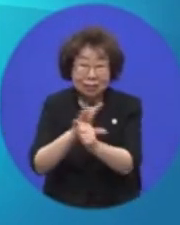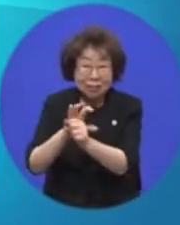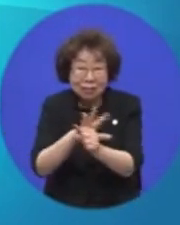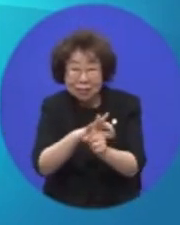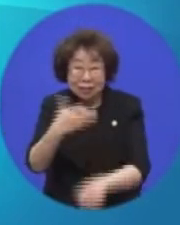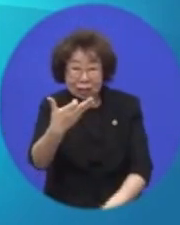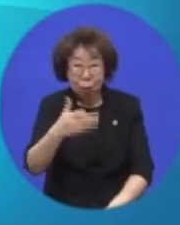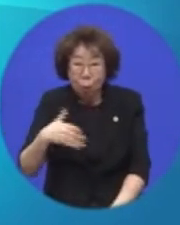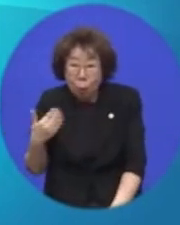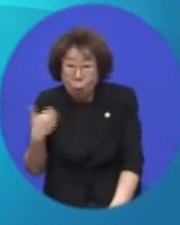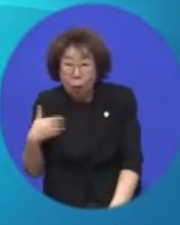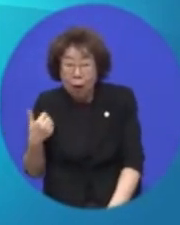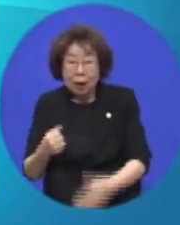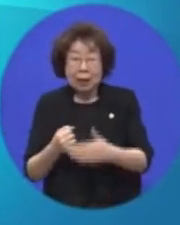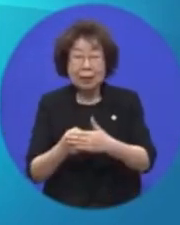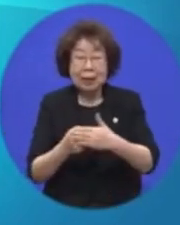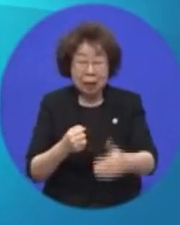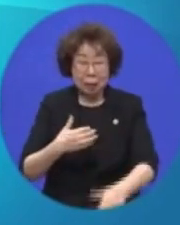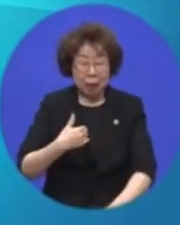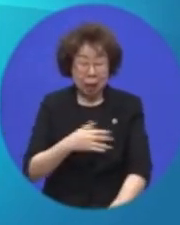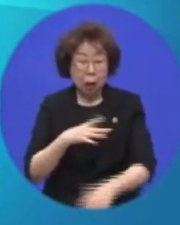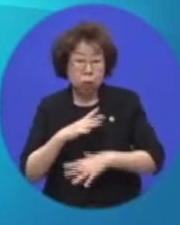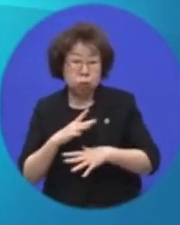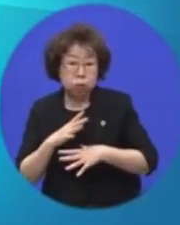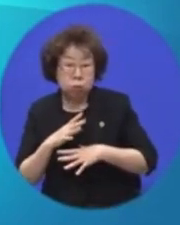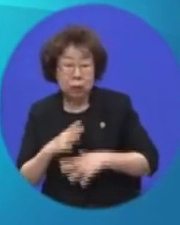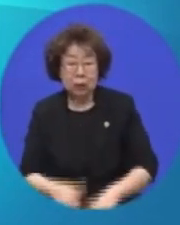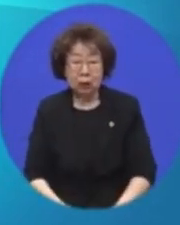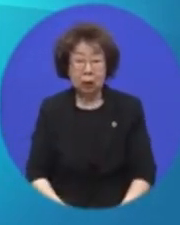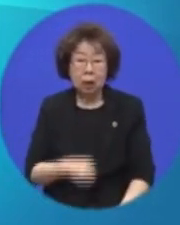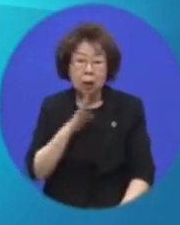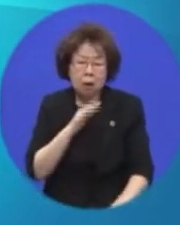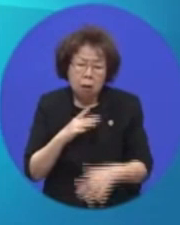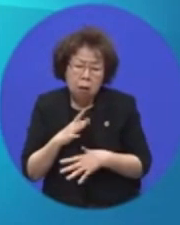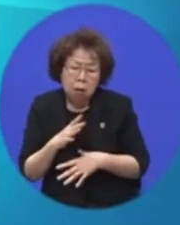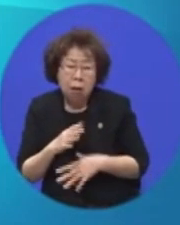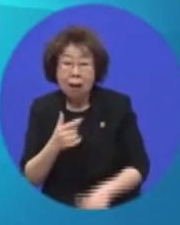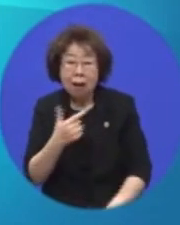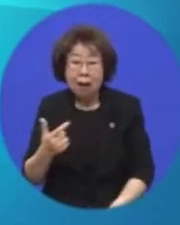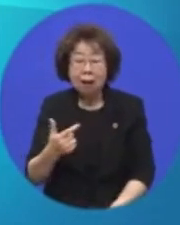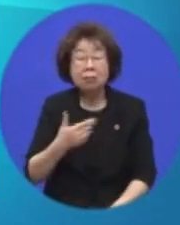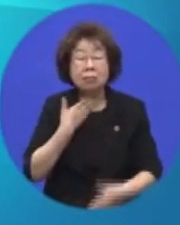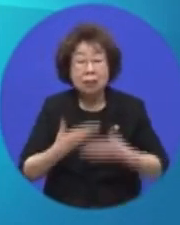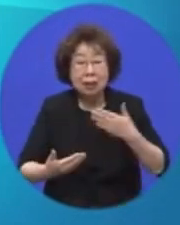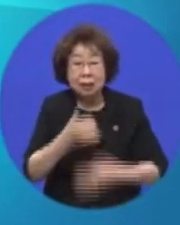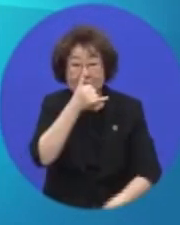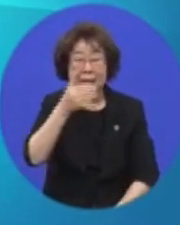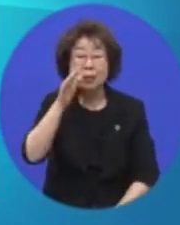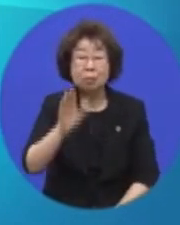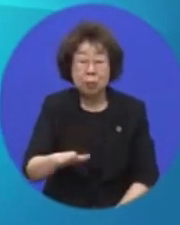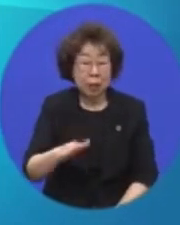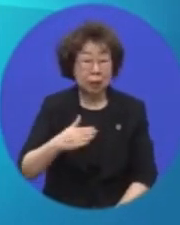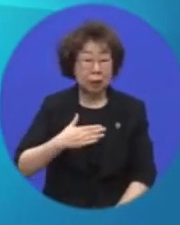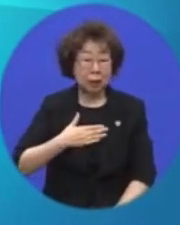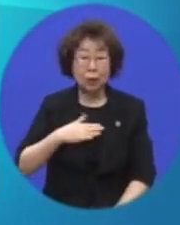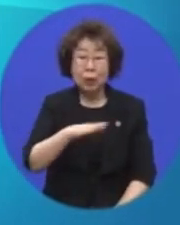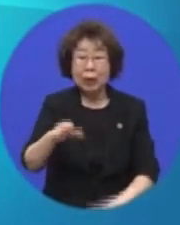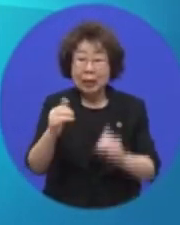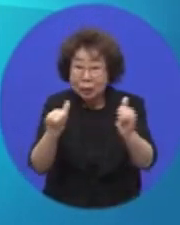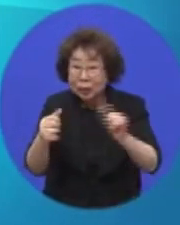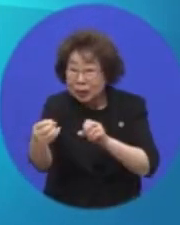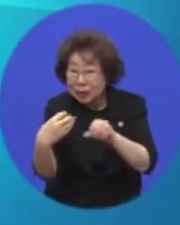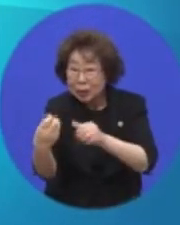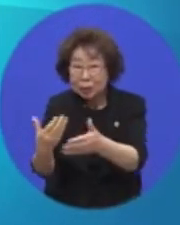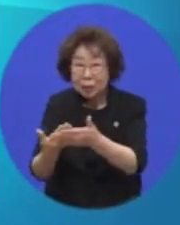잘 몰랐기 때문에 저또한 불안하고 아 공포에 휩싸이는 이런 것들이 있었는데요 우리 주민들을